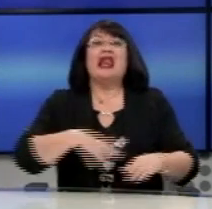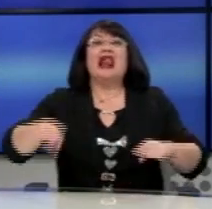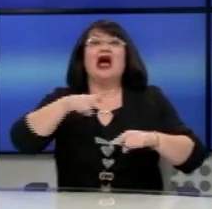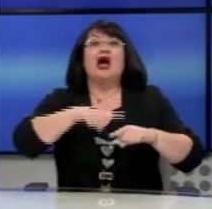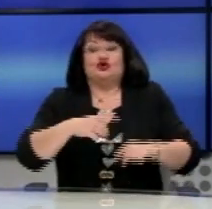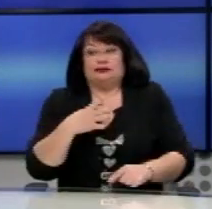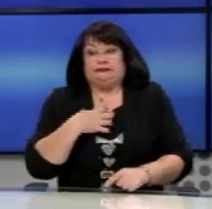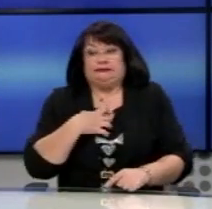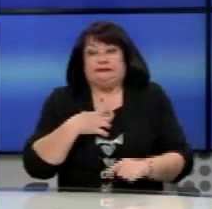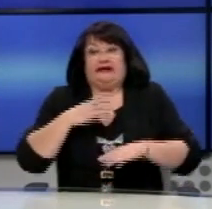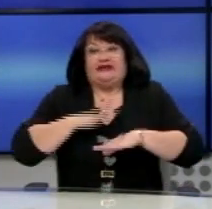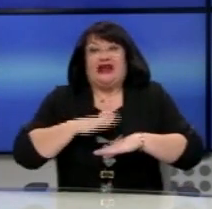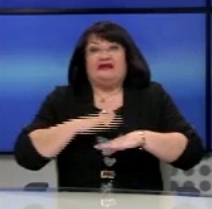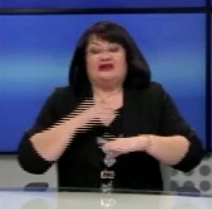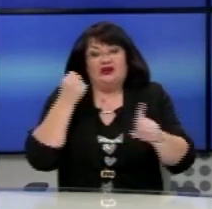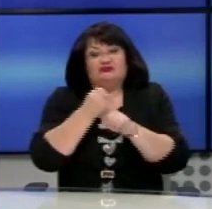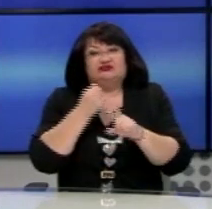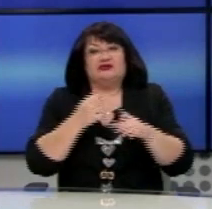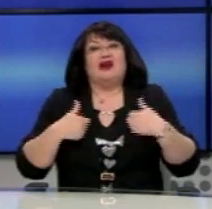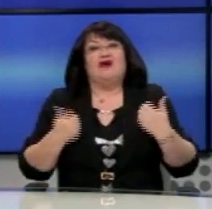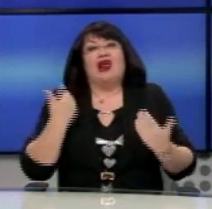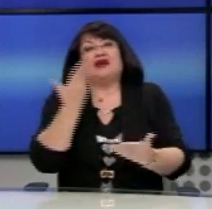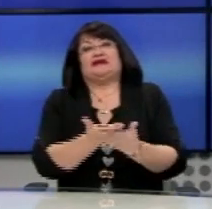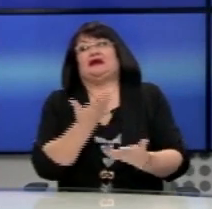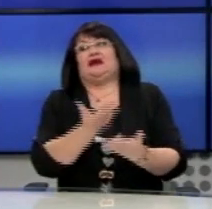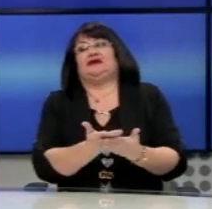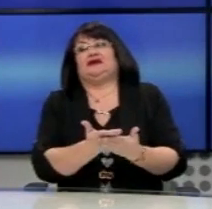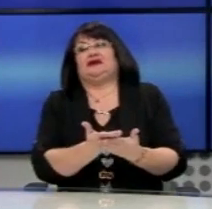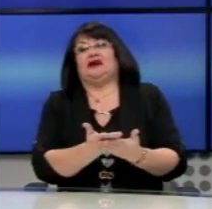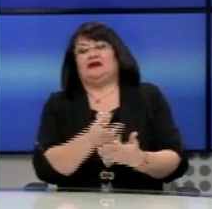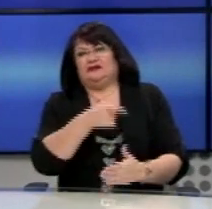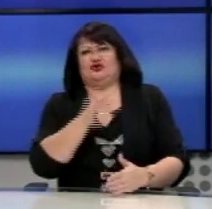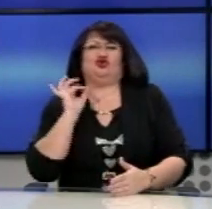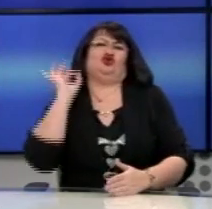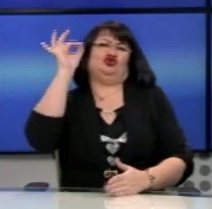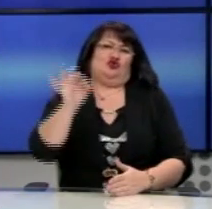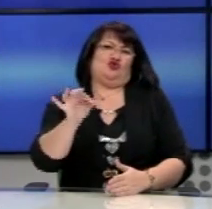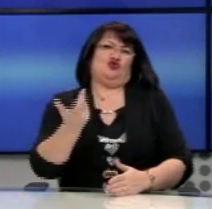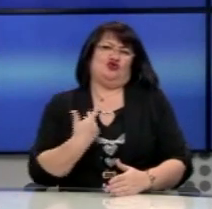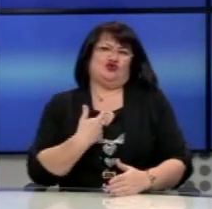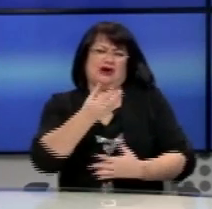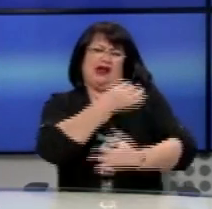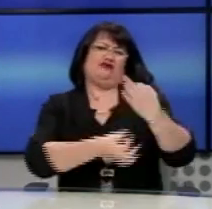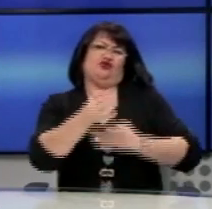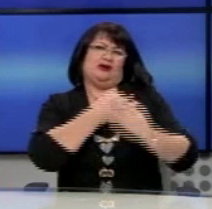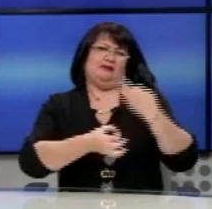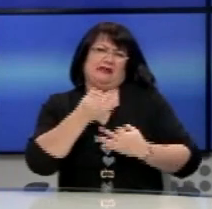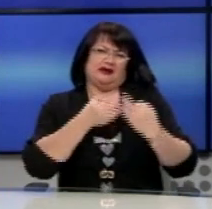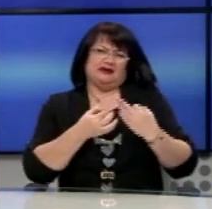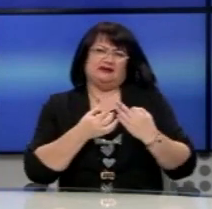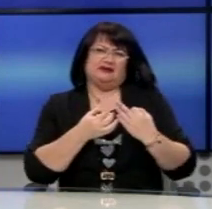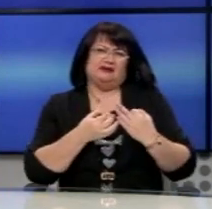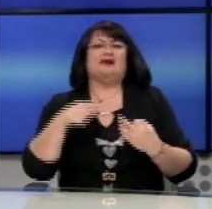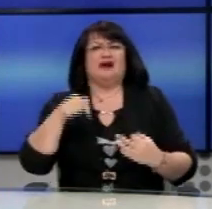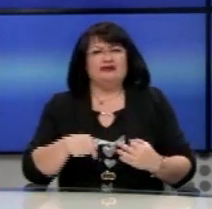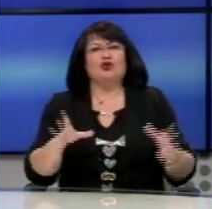την νεολαία, τις διεκδικήσεις τους για την πανδημία. Αυτό ήταν άλλωστε και το πνεύμα της ομιλίας σας σήμερα και γι'